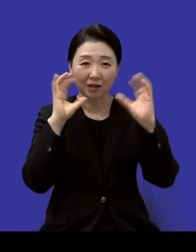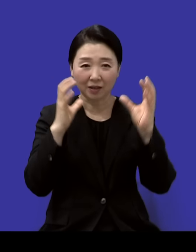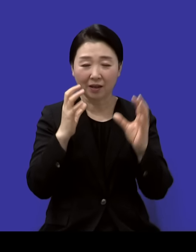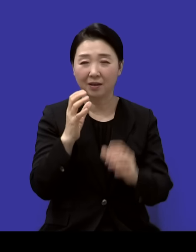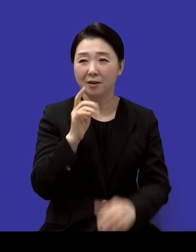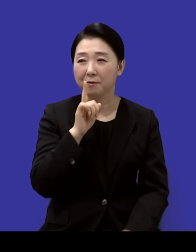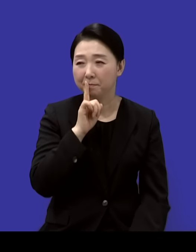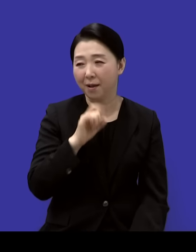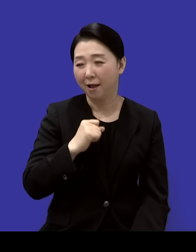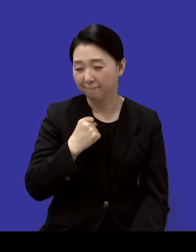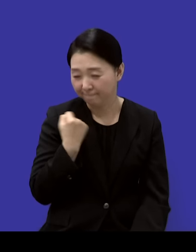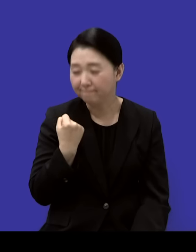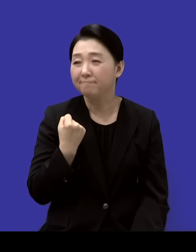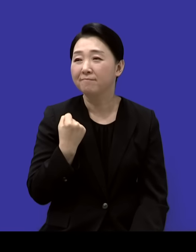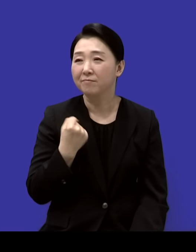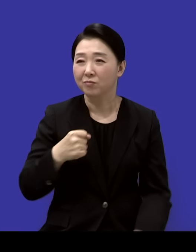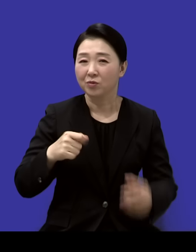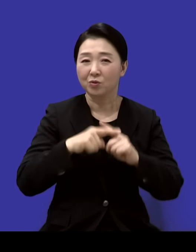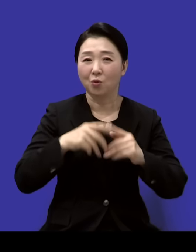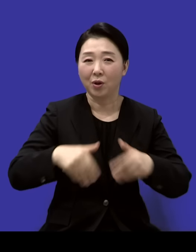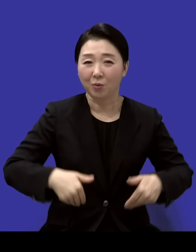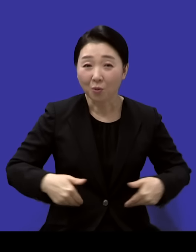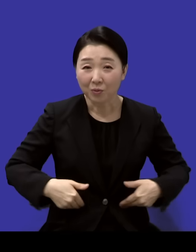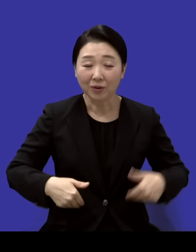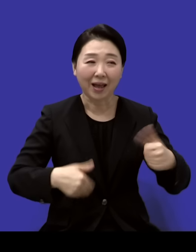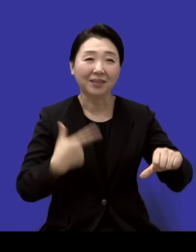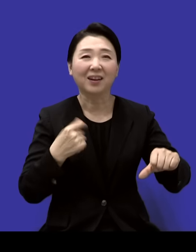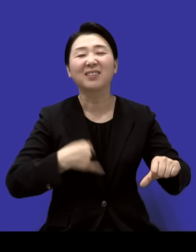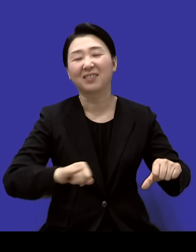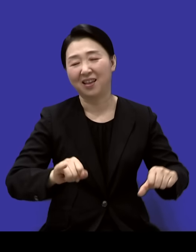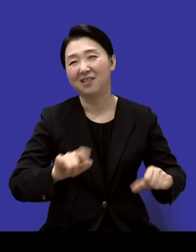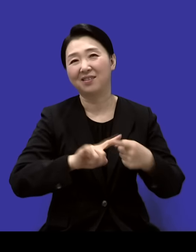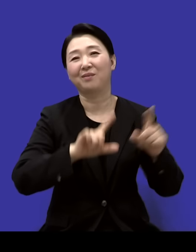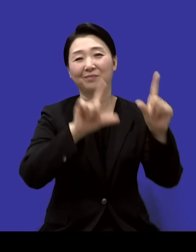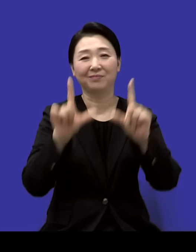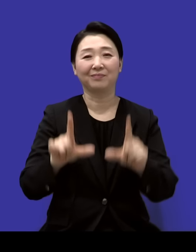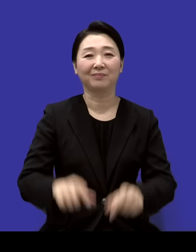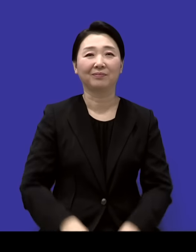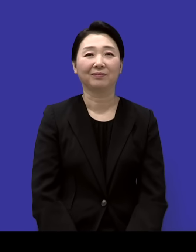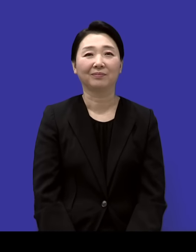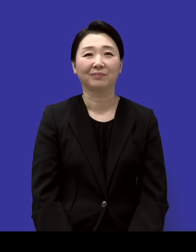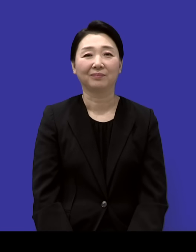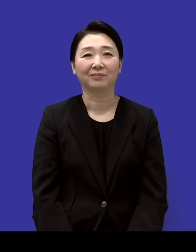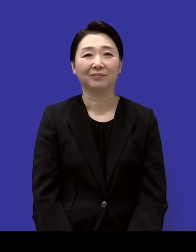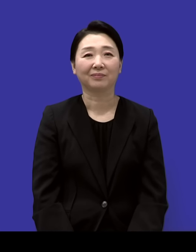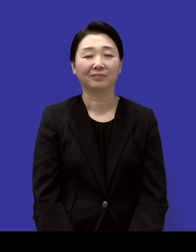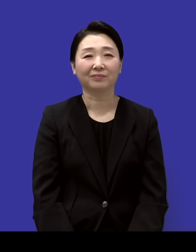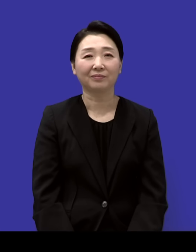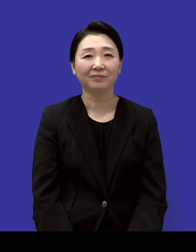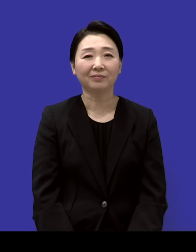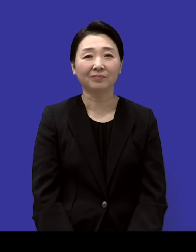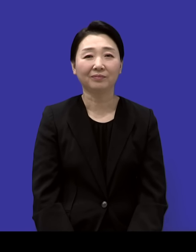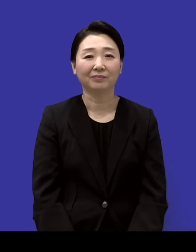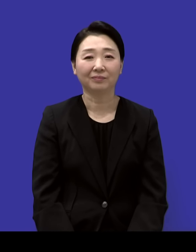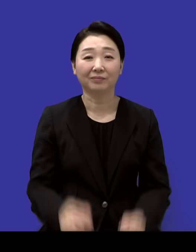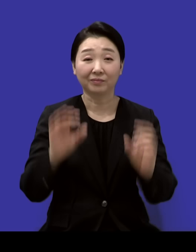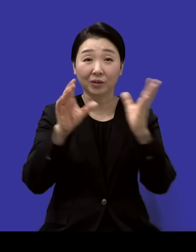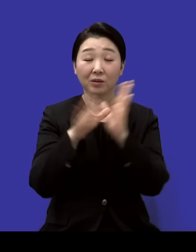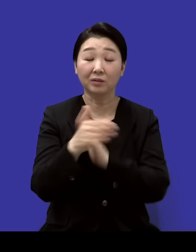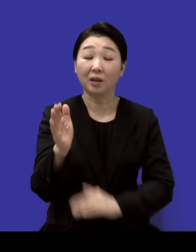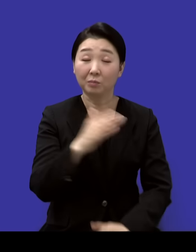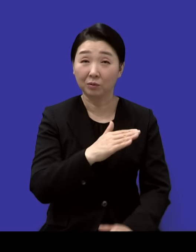잘 듣는 교회에 꼭 필요한 그런 아들 같은 딸 예. 이렇게 살았던 것 같아요. 예. 그러니까 이게 어릴 때부터 어찌 보면